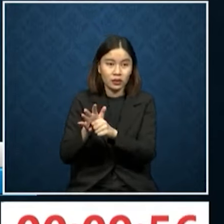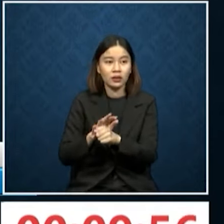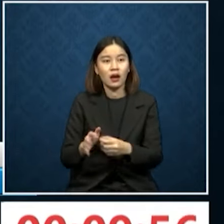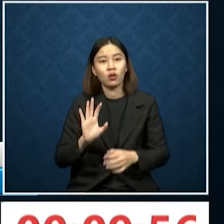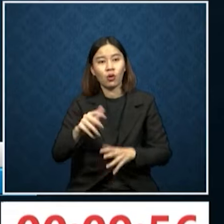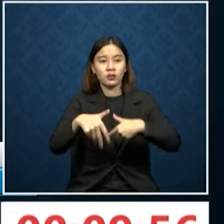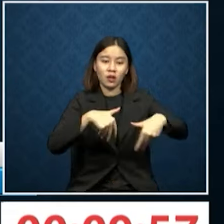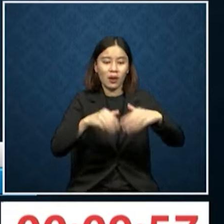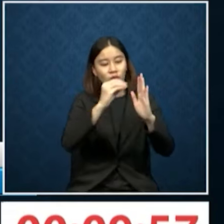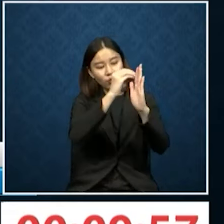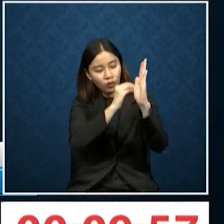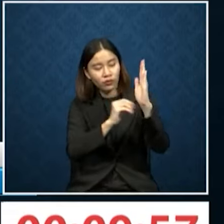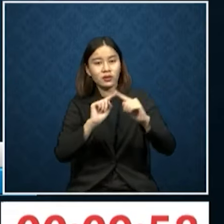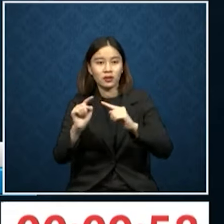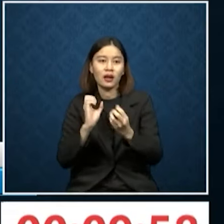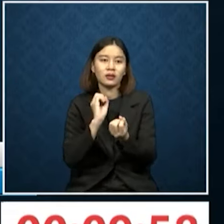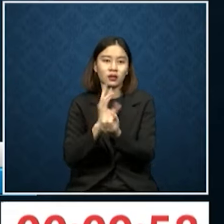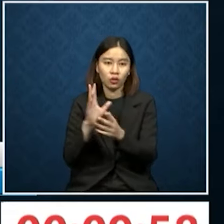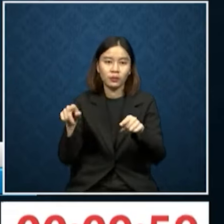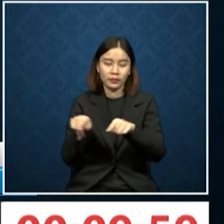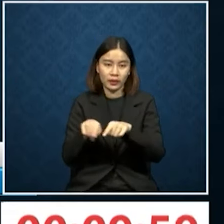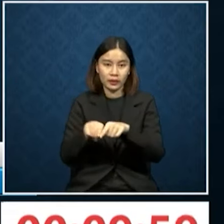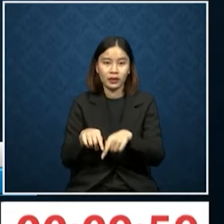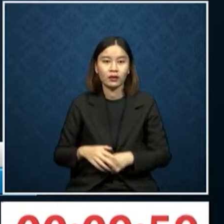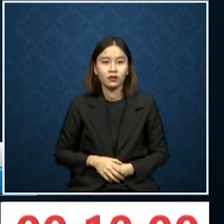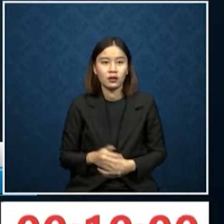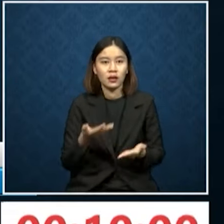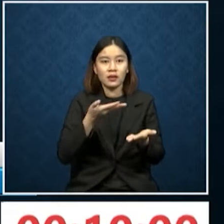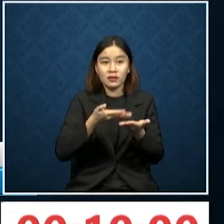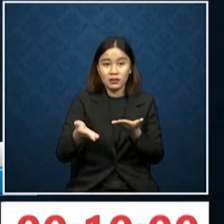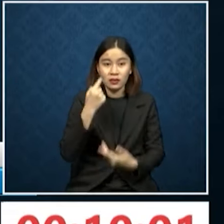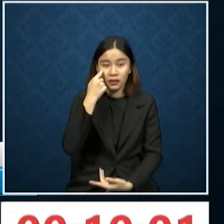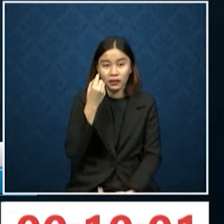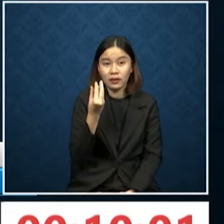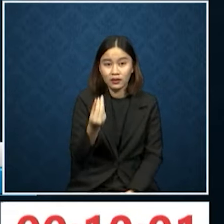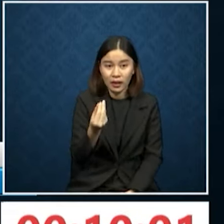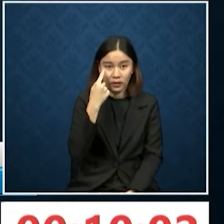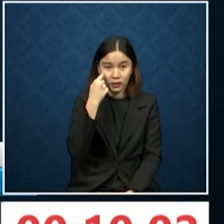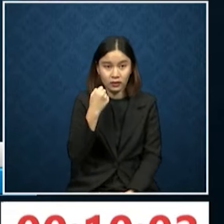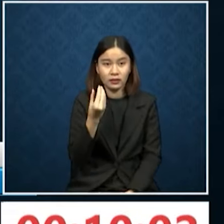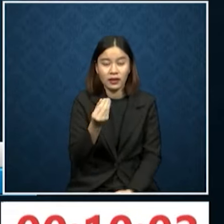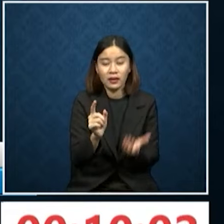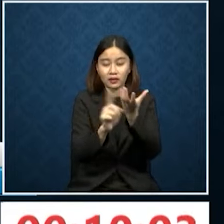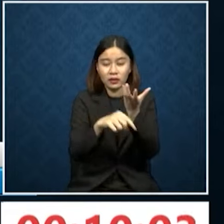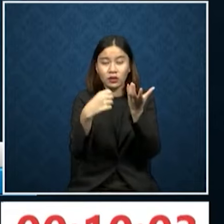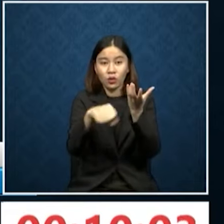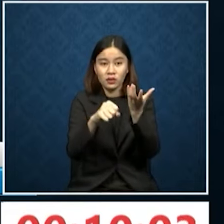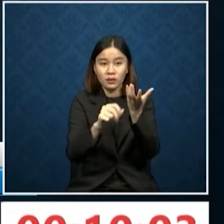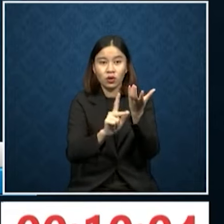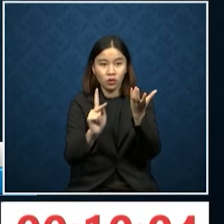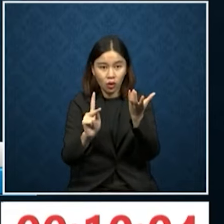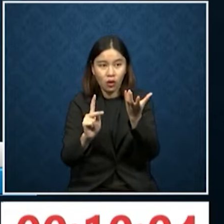านตามชายแดนก็พลอยกระทบไปด้วยซื้อหอมหัวแดง1 10กิโลกรัมซื้อหม